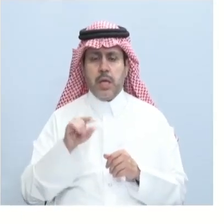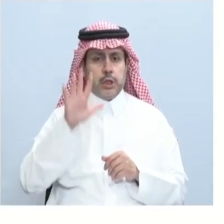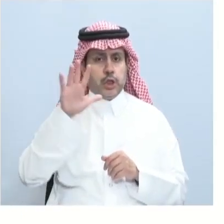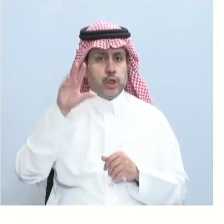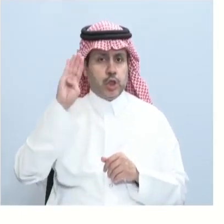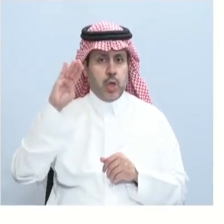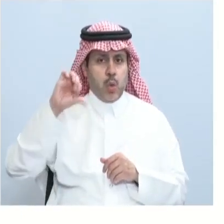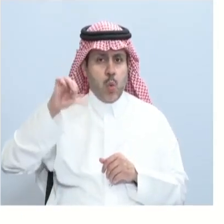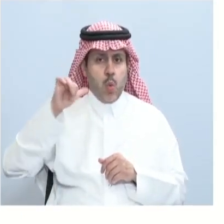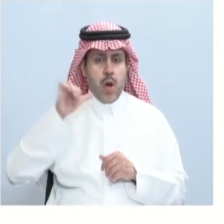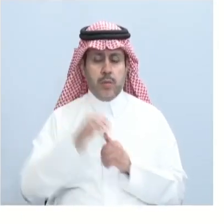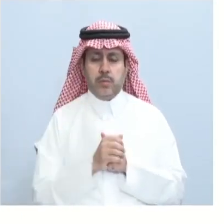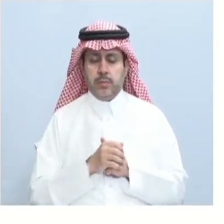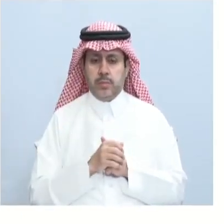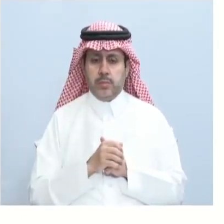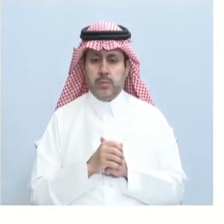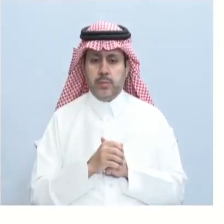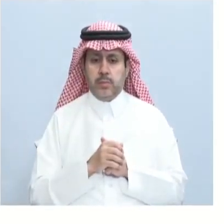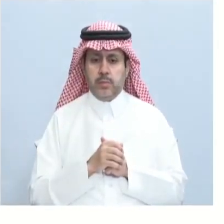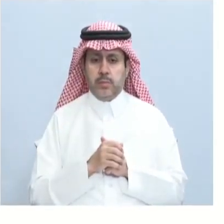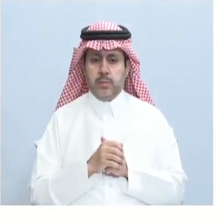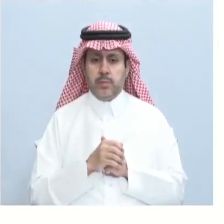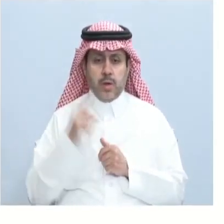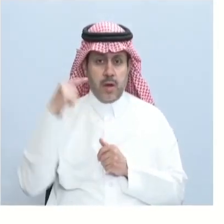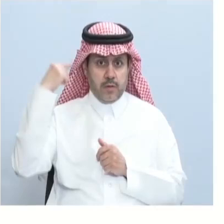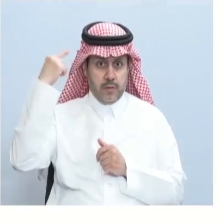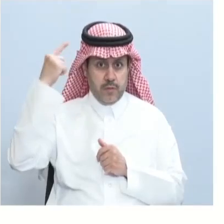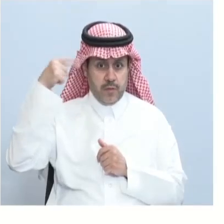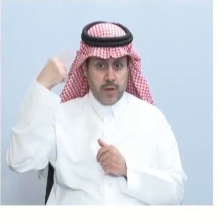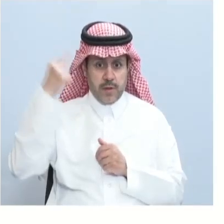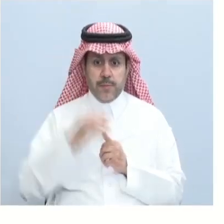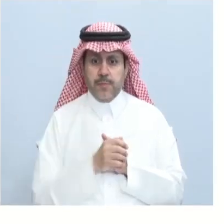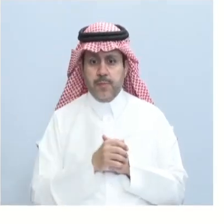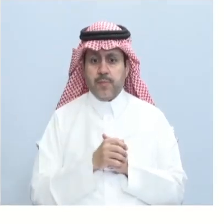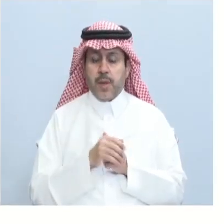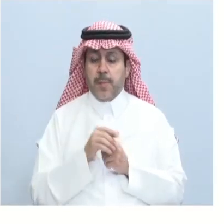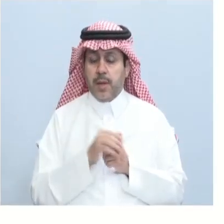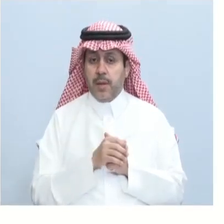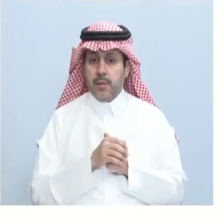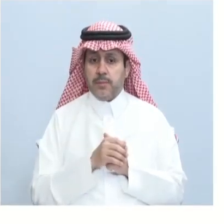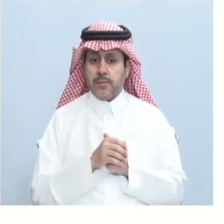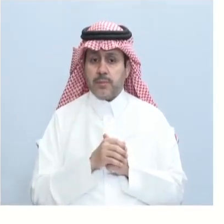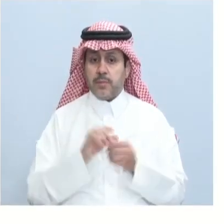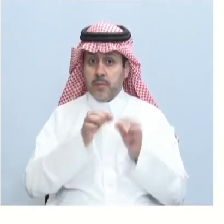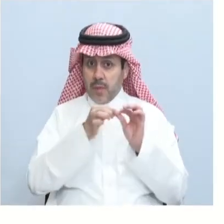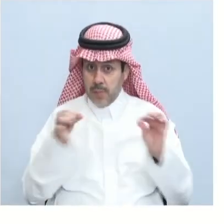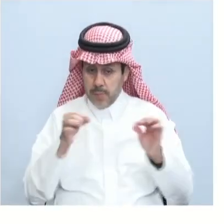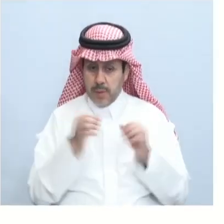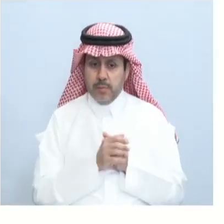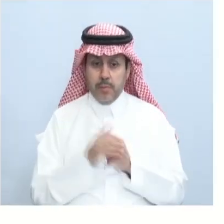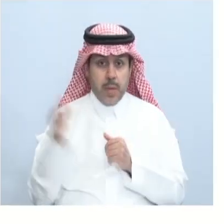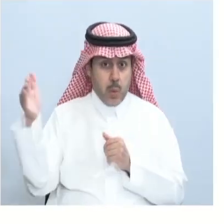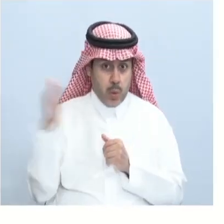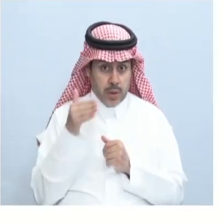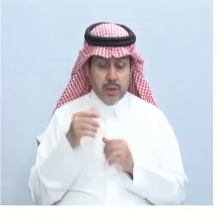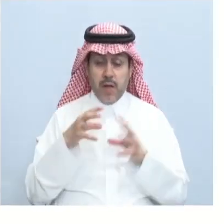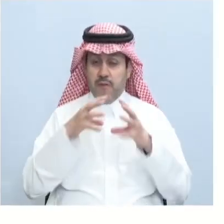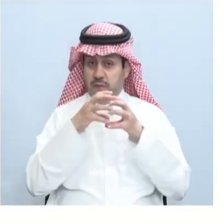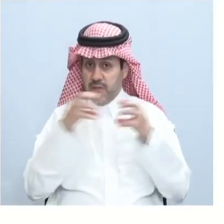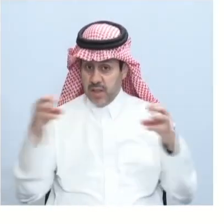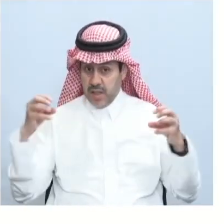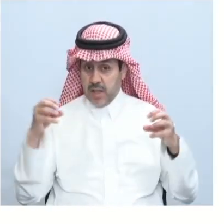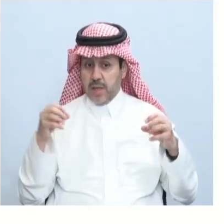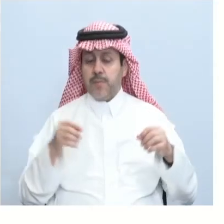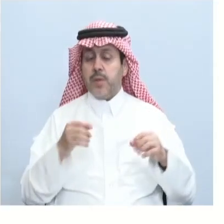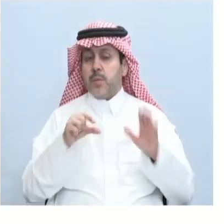صبر بلا شكوه افكر من خلال الربط بين ما ورد في التعريف